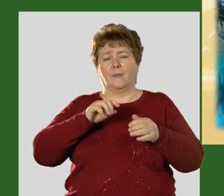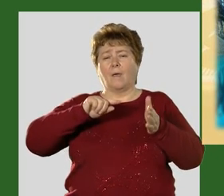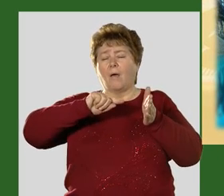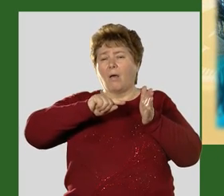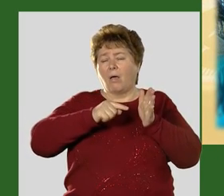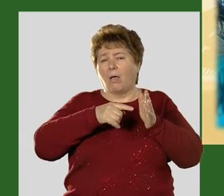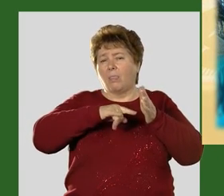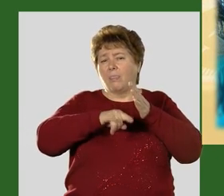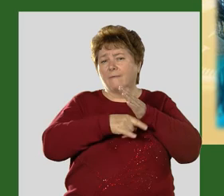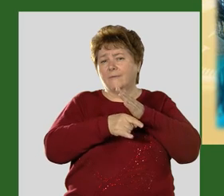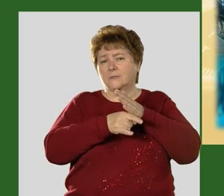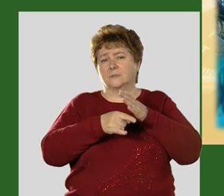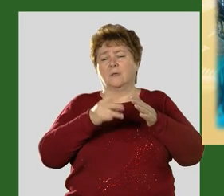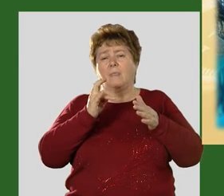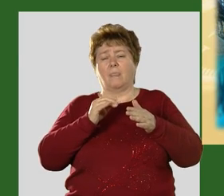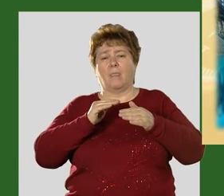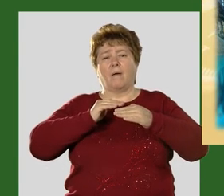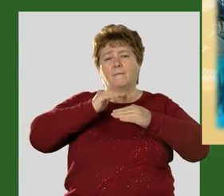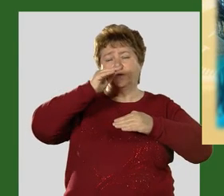Отверстие на вершине вулкана.